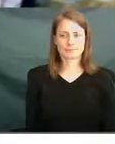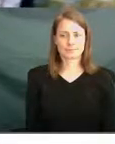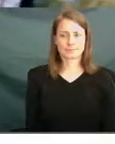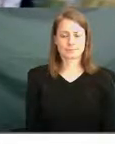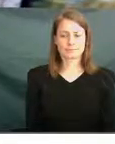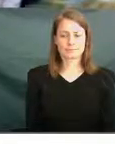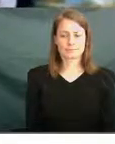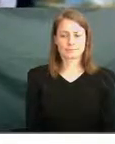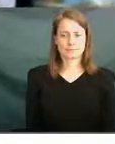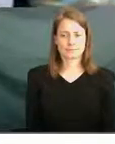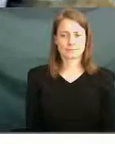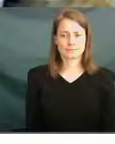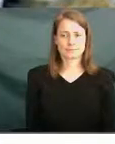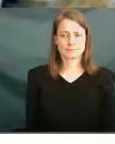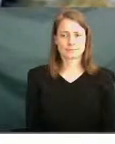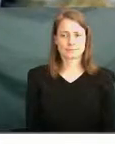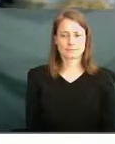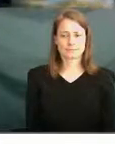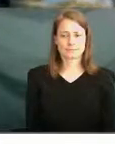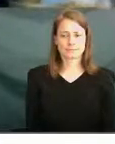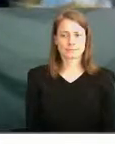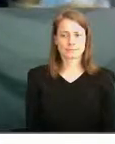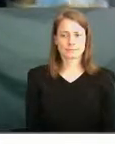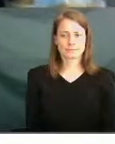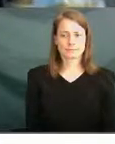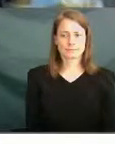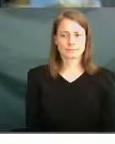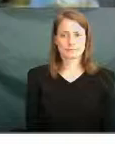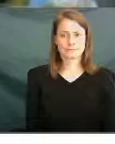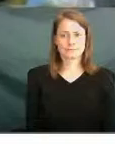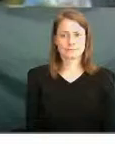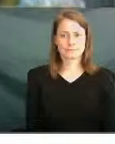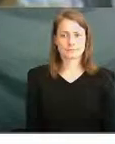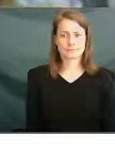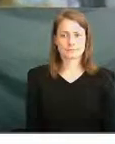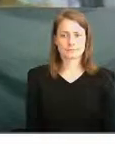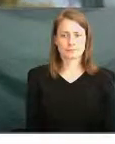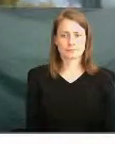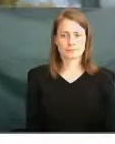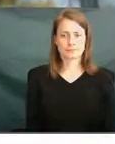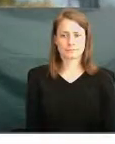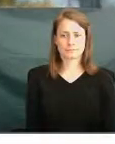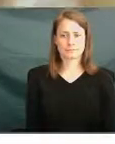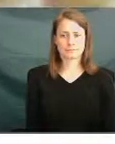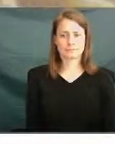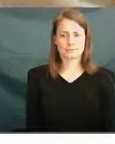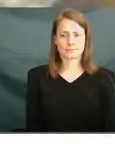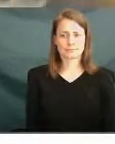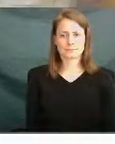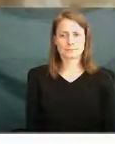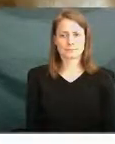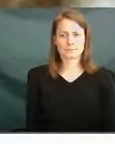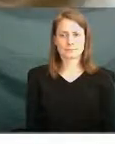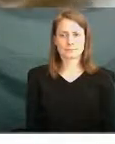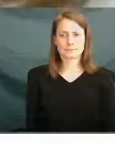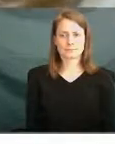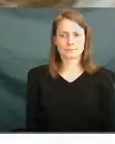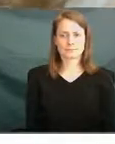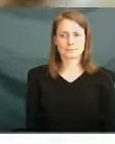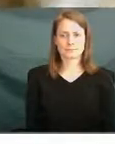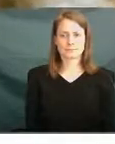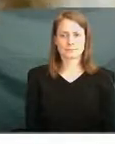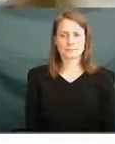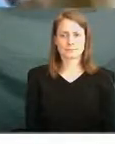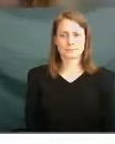de sånn Bisletut, går inn og ut. Har dere opplevd det noen gang? Noen kaller dere bisletut? Jeg går ned og